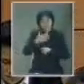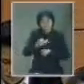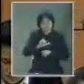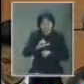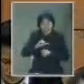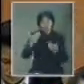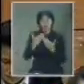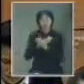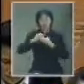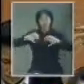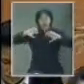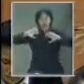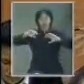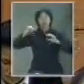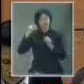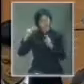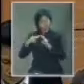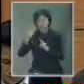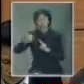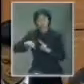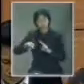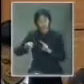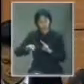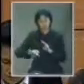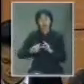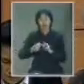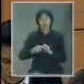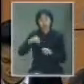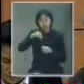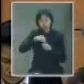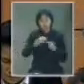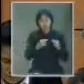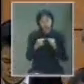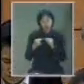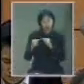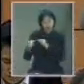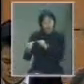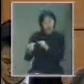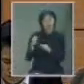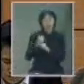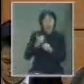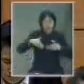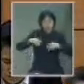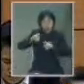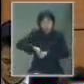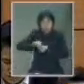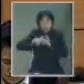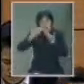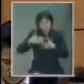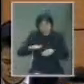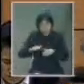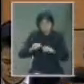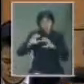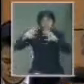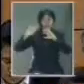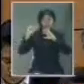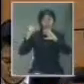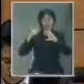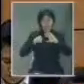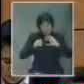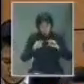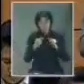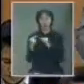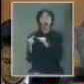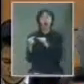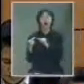ไปก็ขอจองกระทรวงนี้อีกแล้วไปอยู่ตรงนั้นขุดเสร็จรัฐบาลล้มยังไงกูขอกลับไปอีกทีจะไปกิน